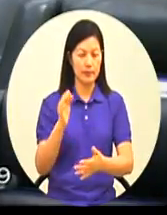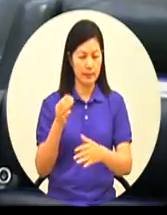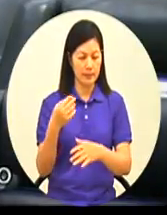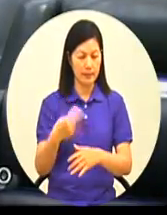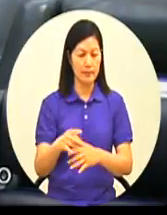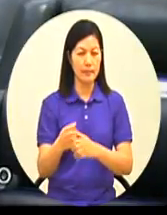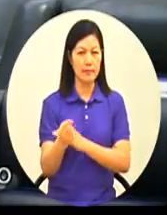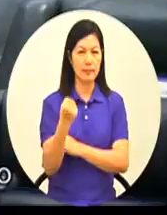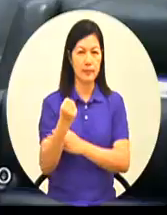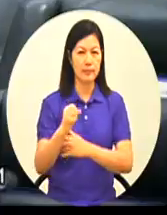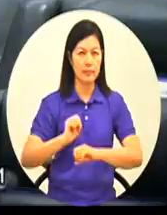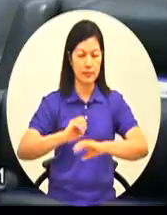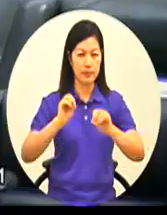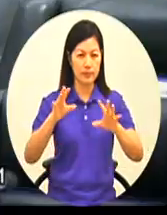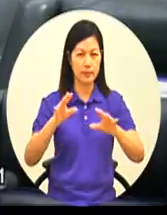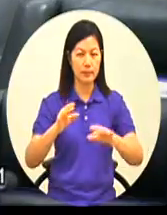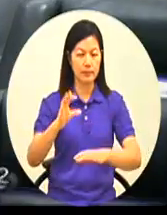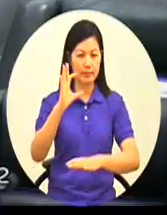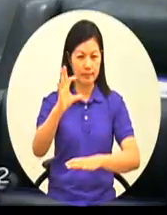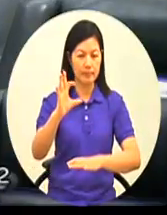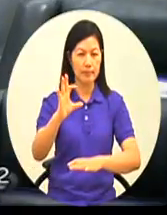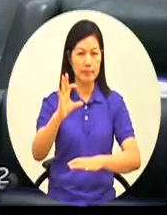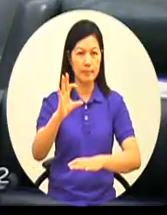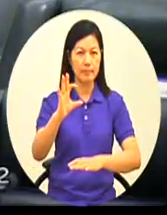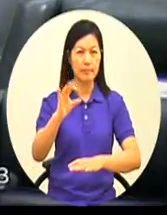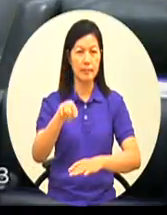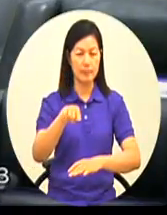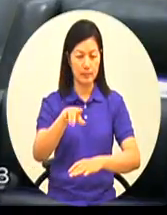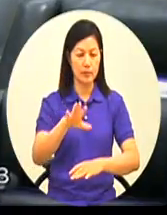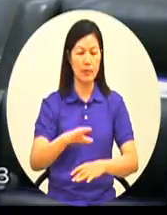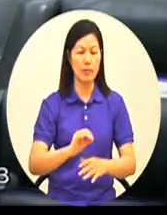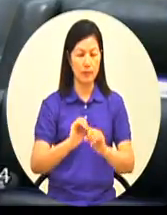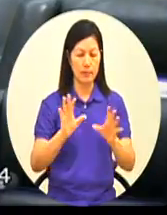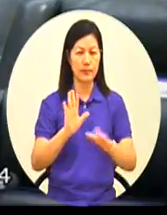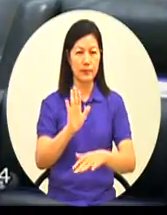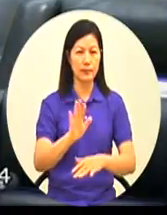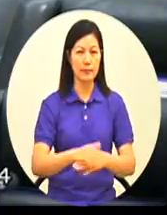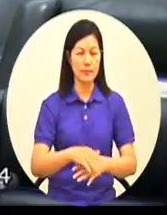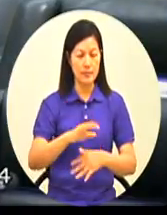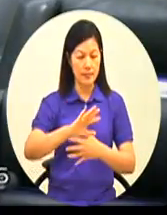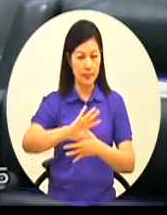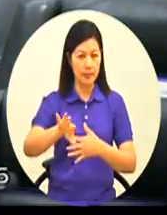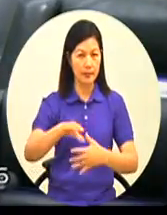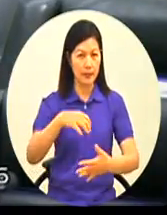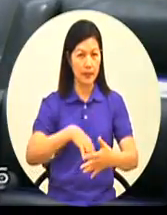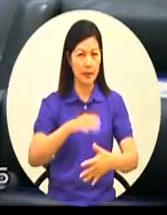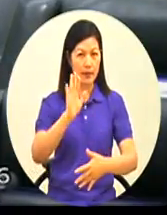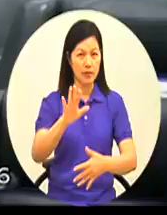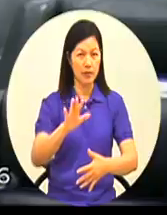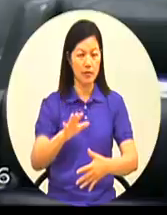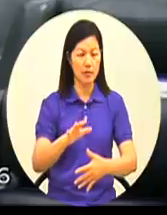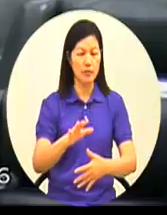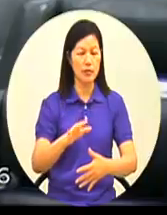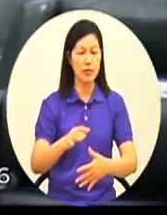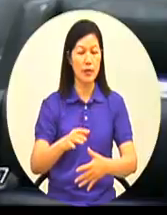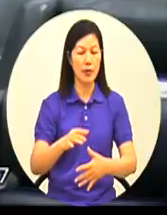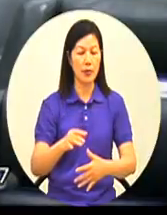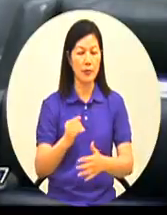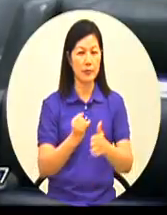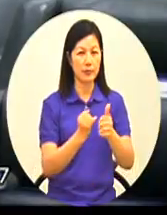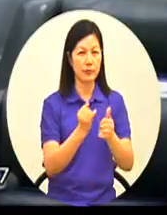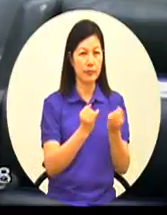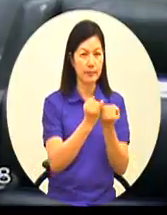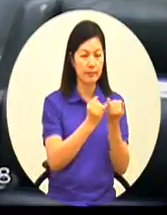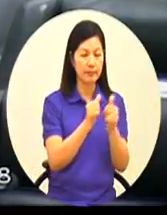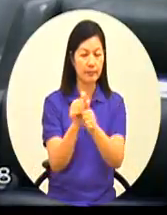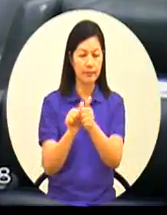动性别友善的厕所。那甚至呢，我也看到包括其他的很多的，包括同志公民运动等等，也看到我